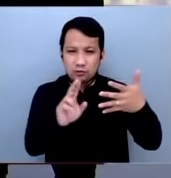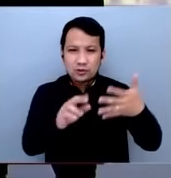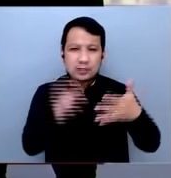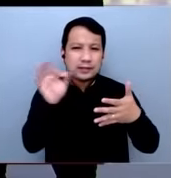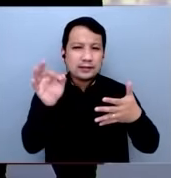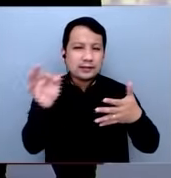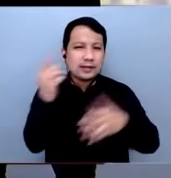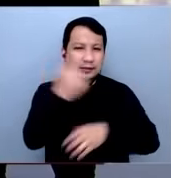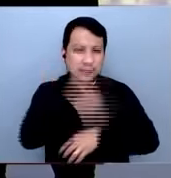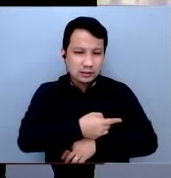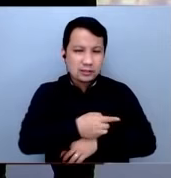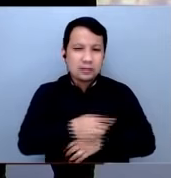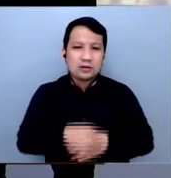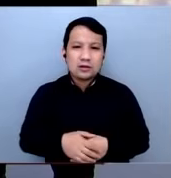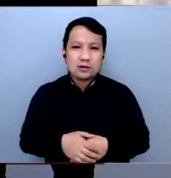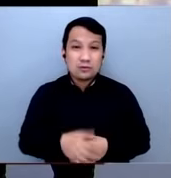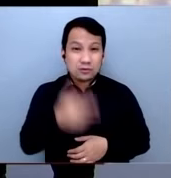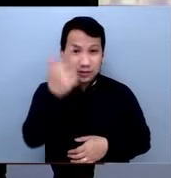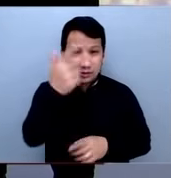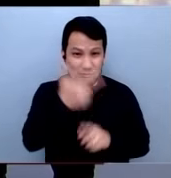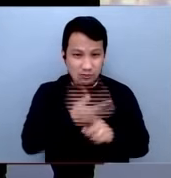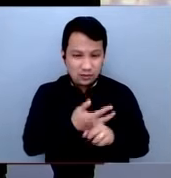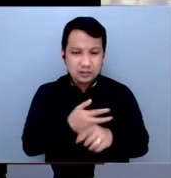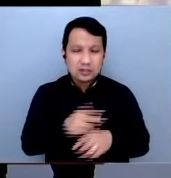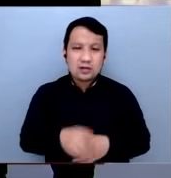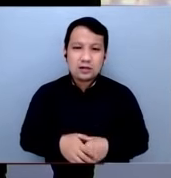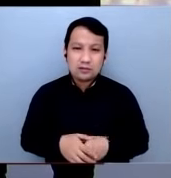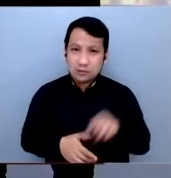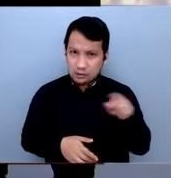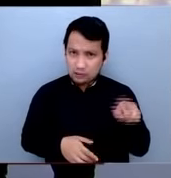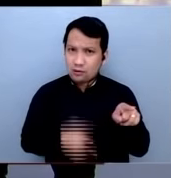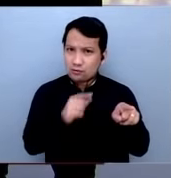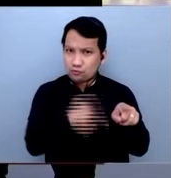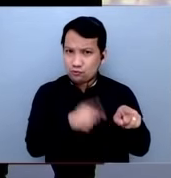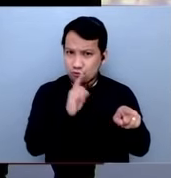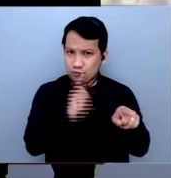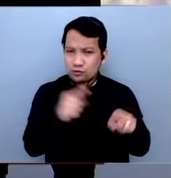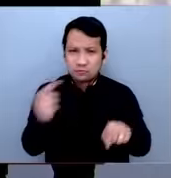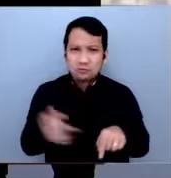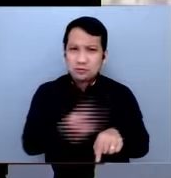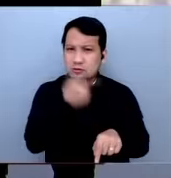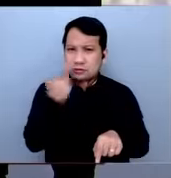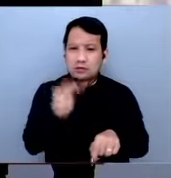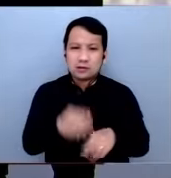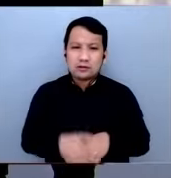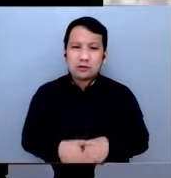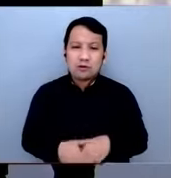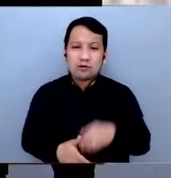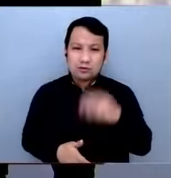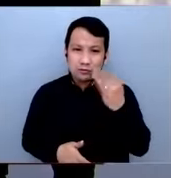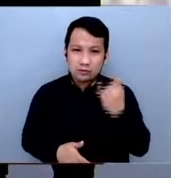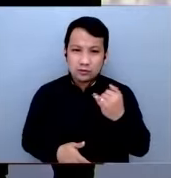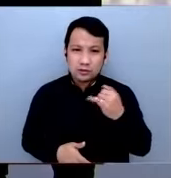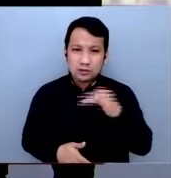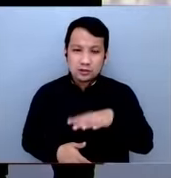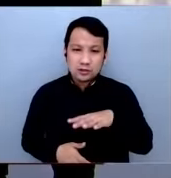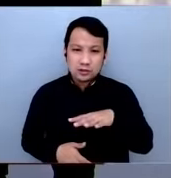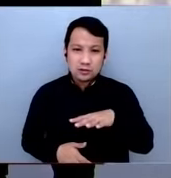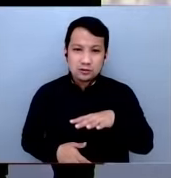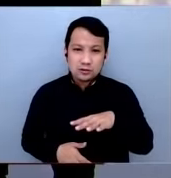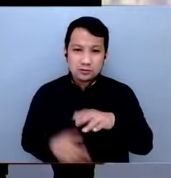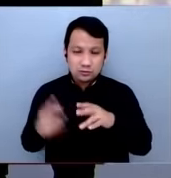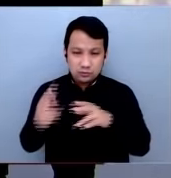90 days or 3 buwan. Yan na po ang pinakamahaba. Ang ginagawa po rito, kukuha ng sample ng